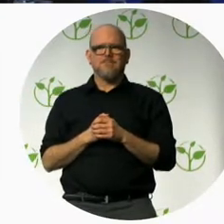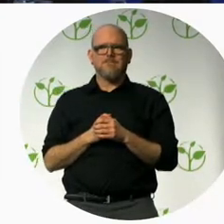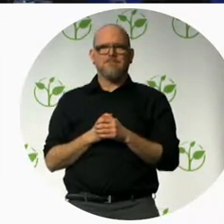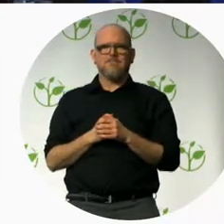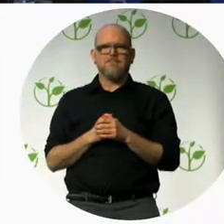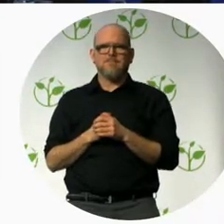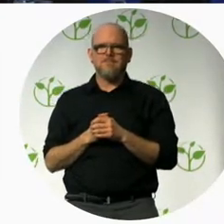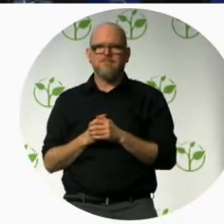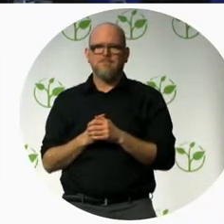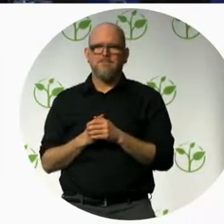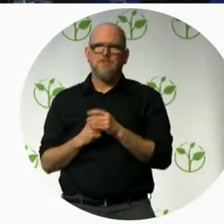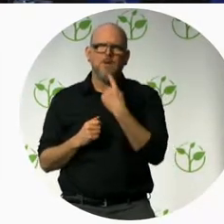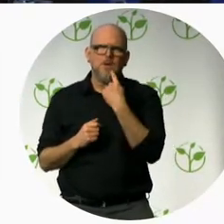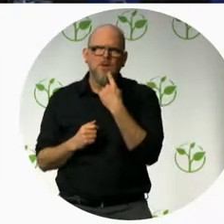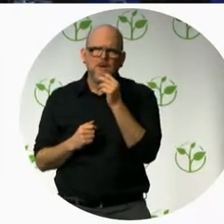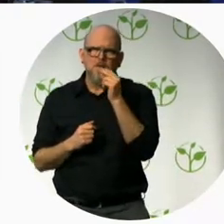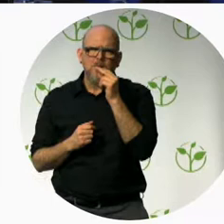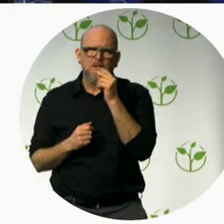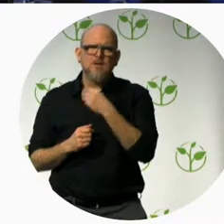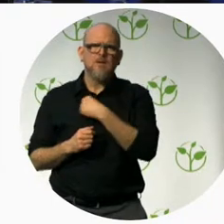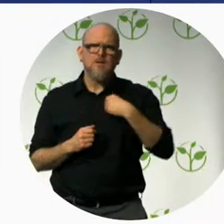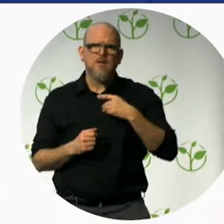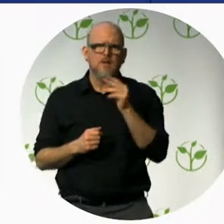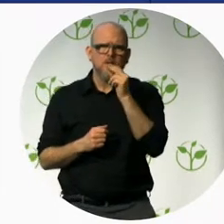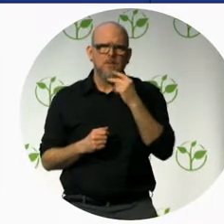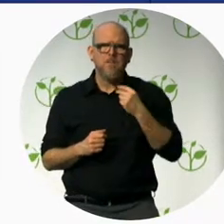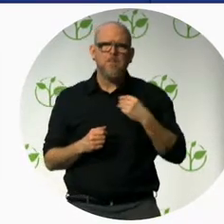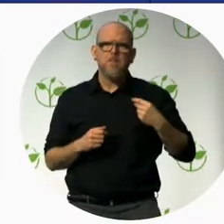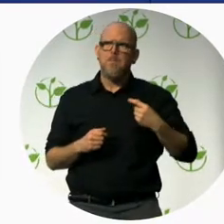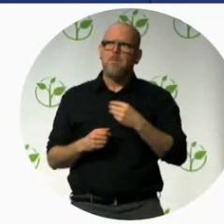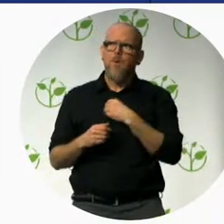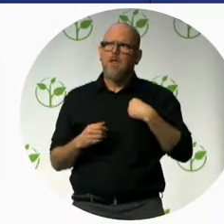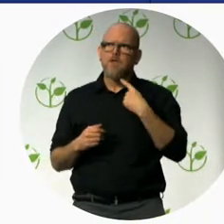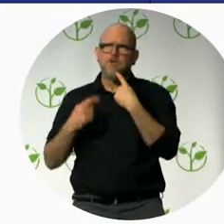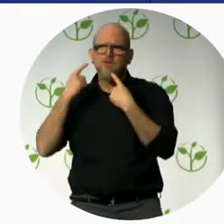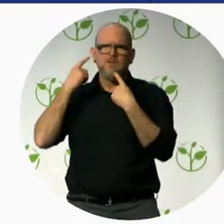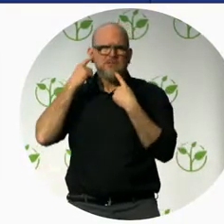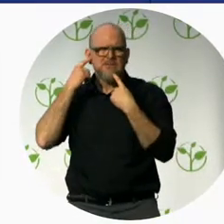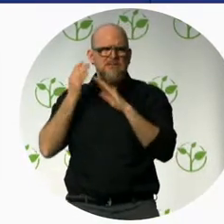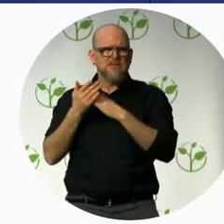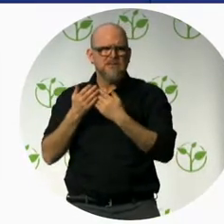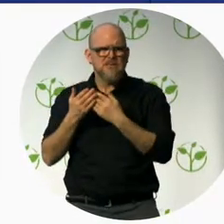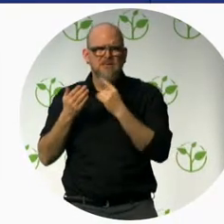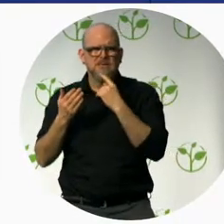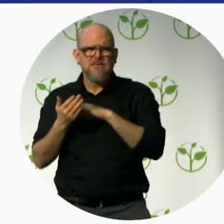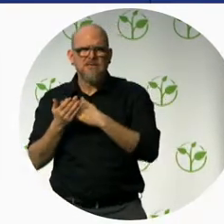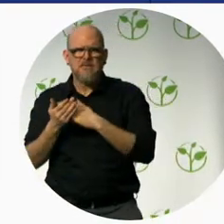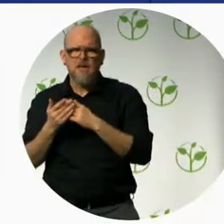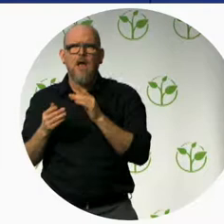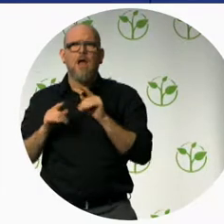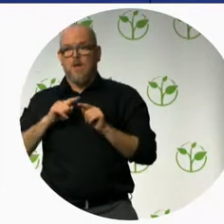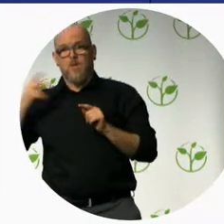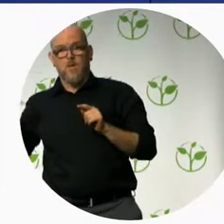wystąpić na konferencję Zero Projekt, i bardzo się cieszę, że mogę zabrać głos w panelu dotyczący